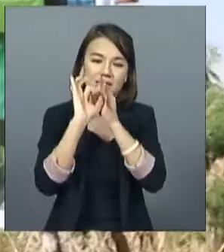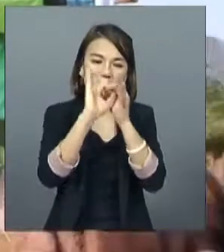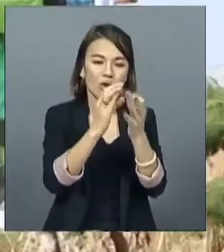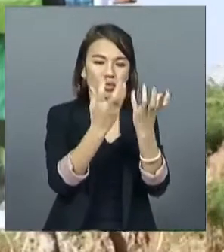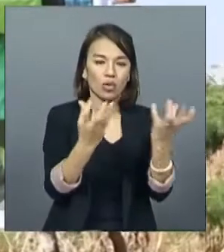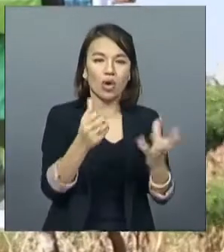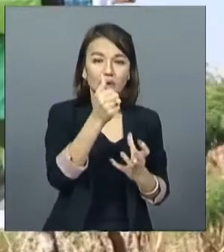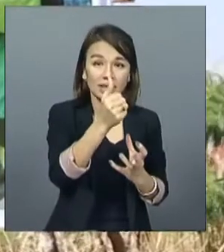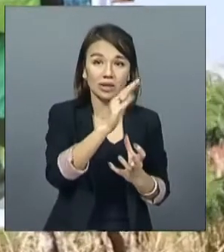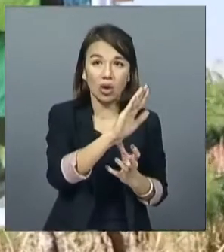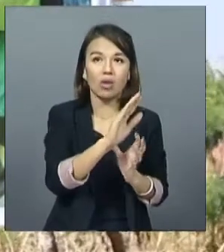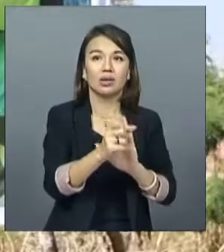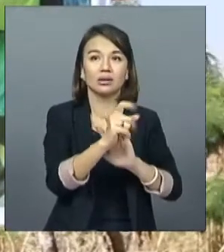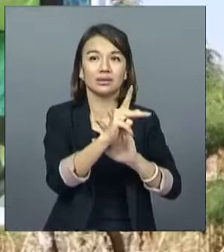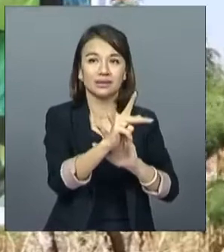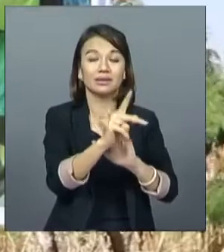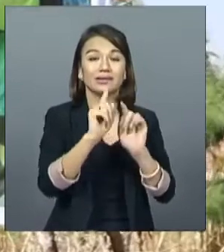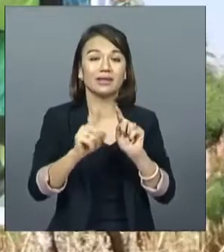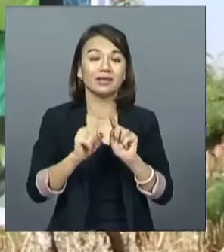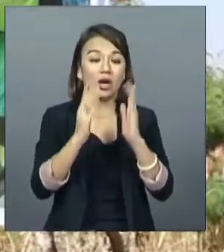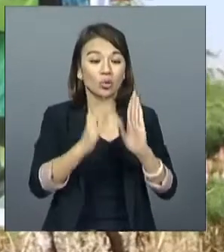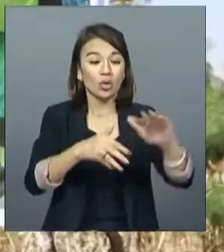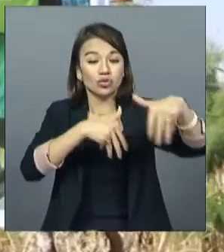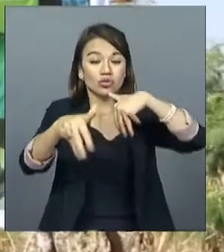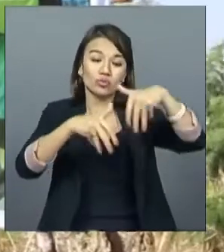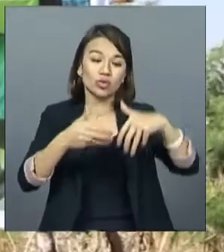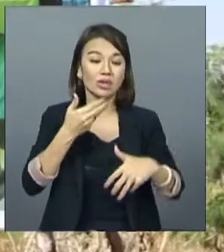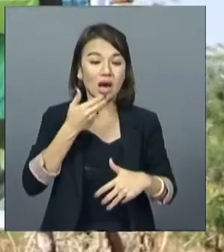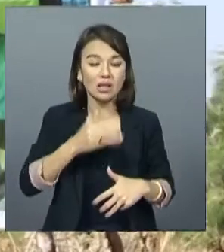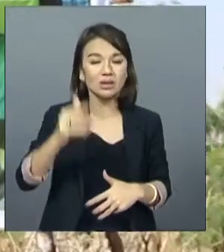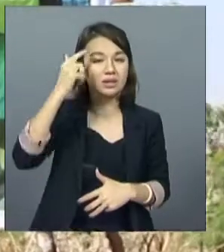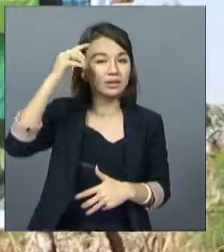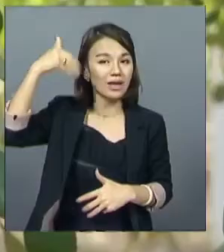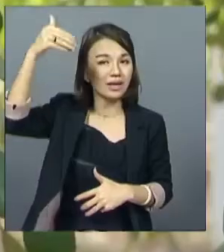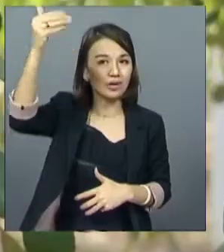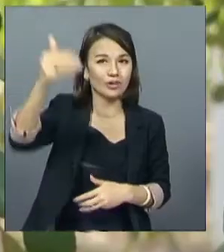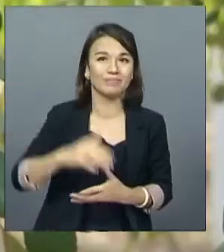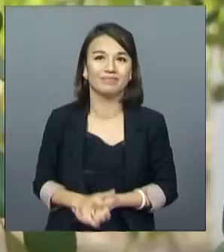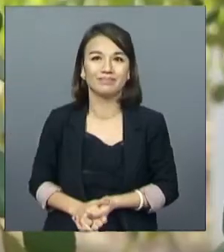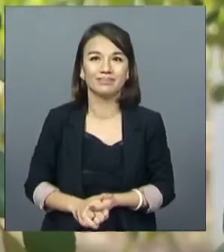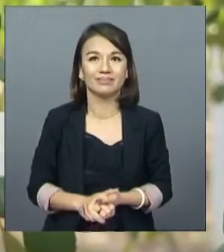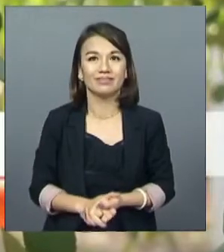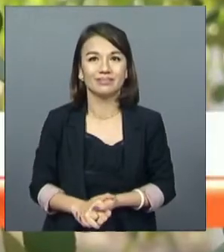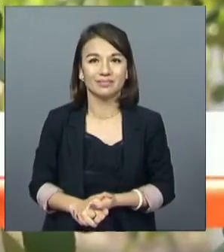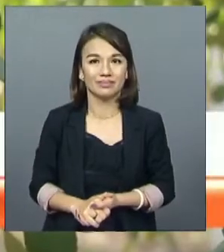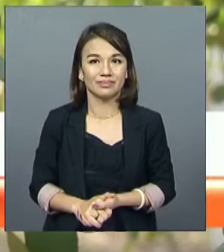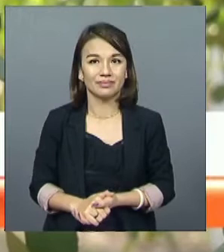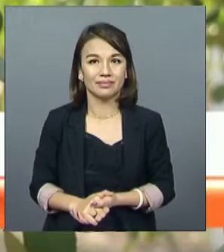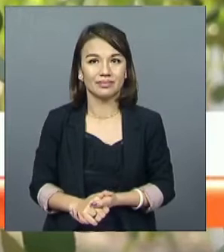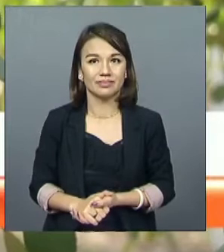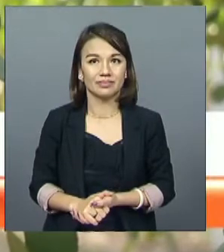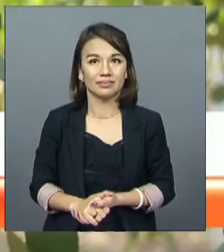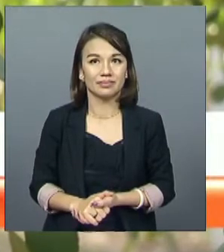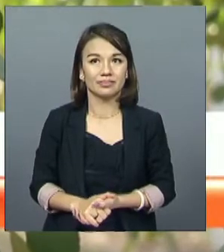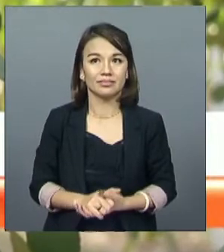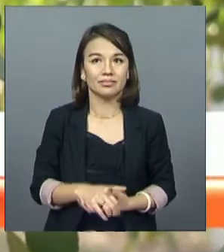วัดเพื่อสร้างรายได้ให้กับคนในชุมชนอย่างยั่งยืนในอนาคตอีกด้วย เส้นทางทริปโรดนะคะก็คือเส้นทางของ